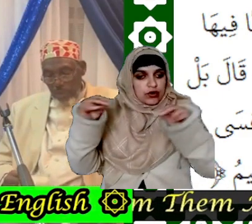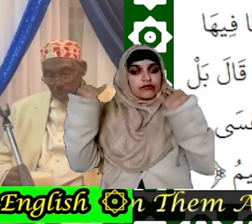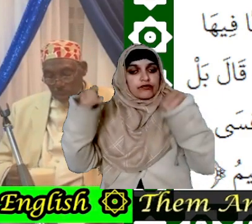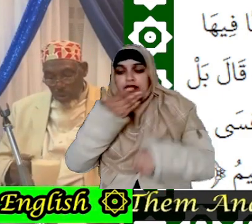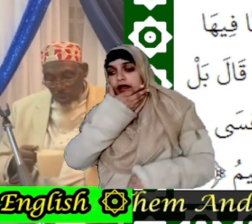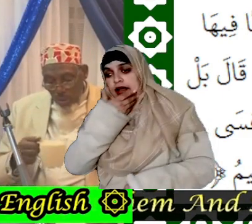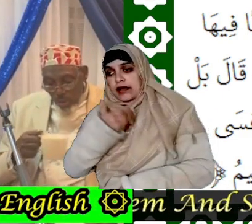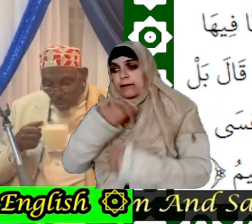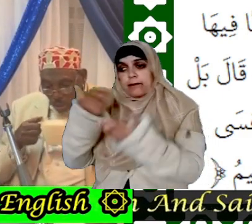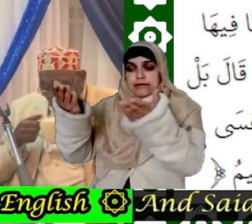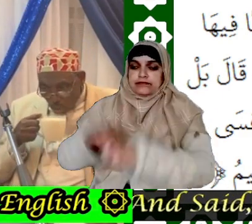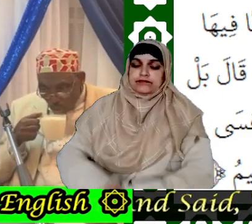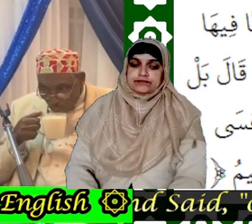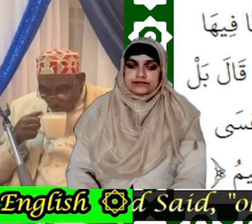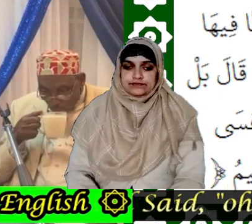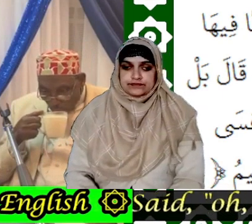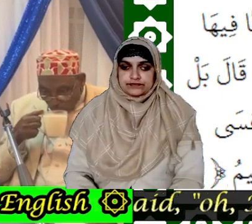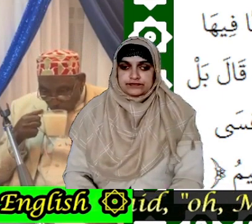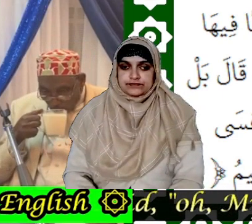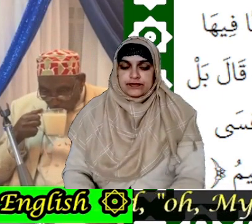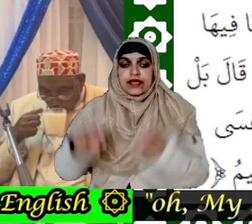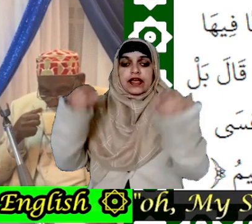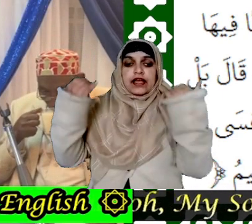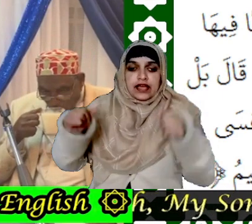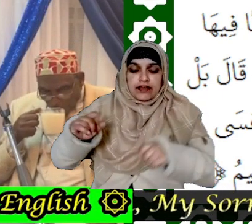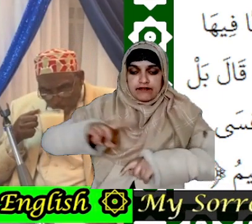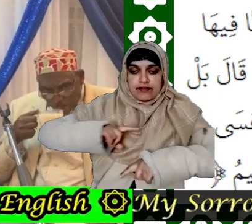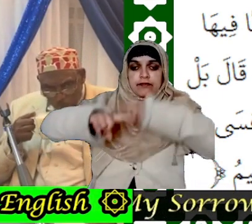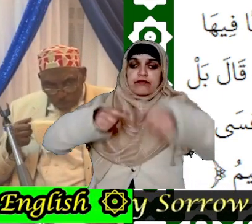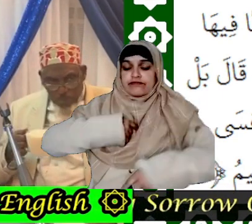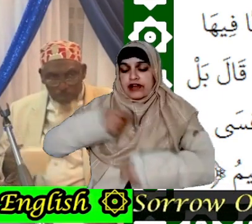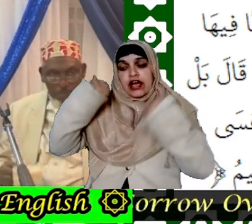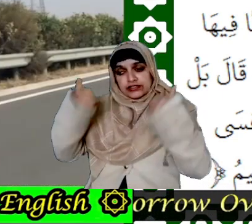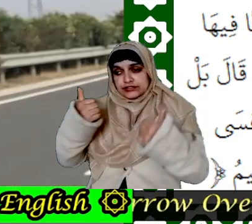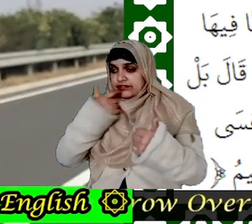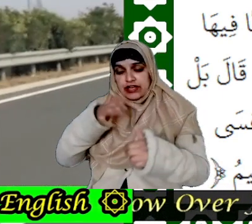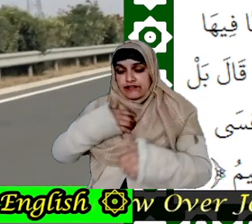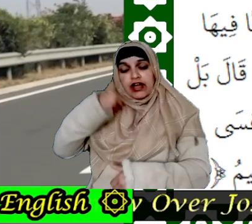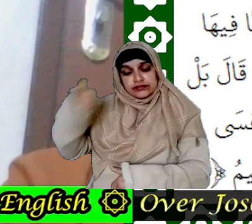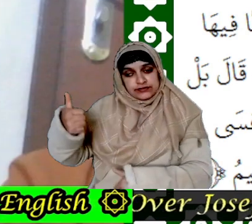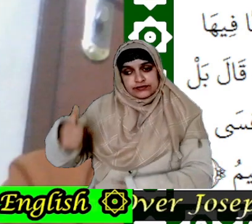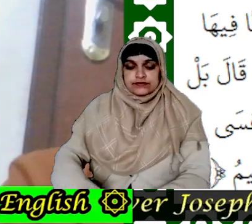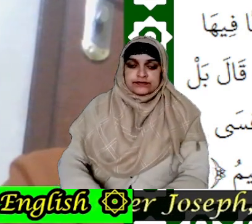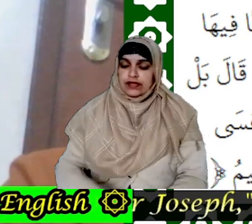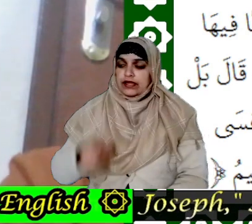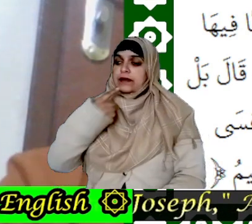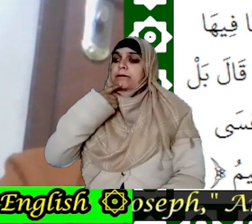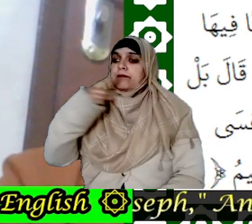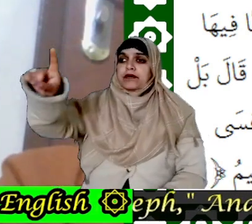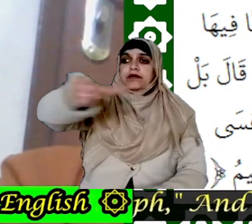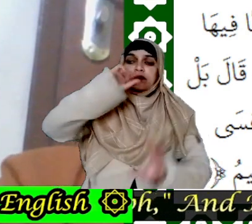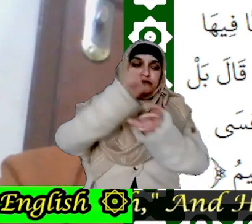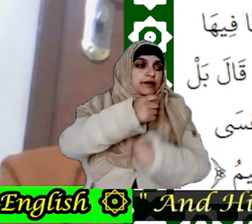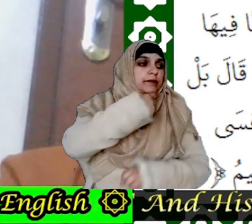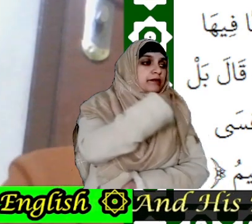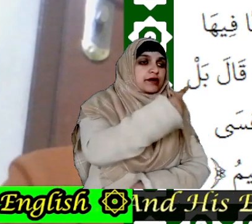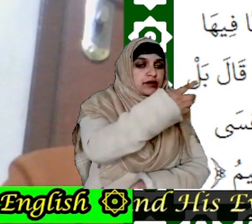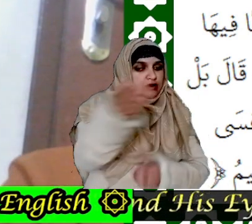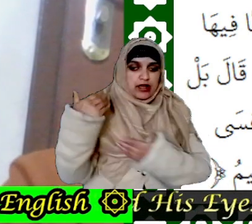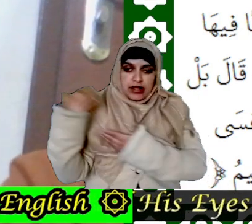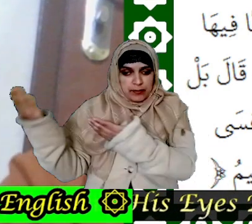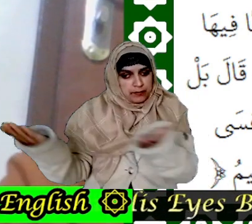غندقيا خيسا يعني. واسأل القرية والرغن دا مسري دا غافت التي كنا فيها خيسا